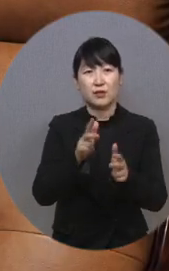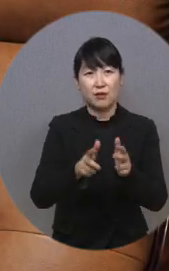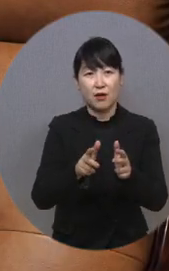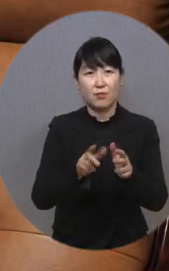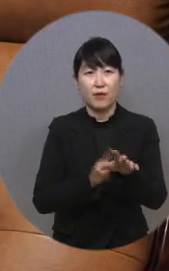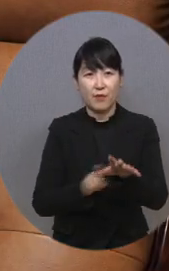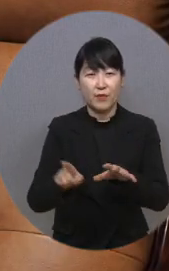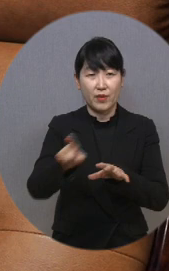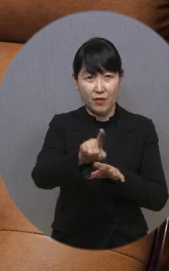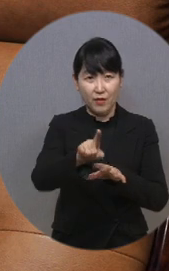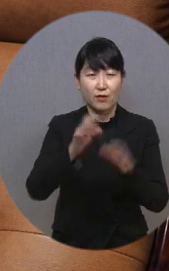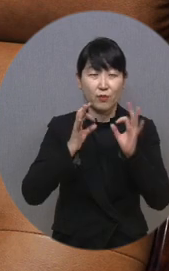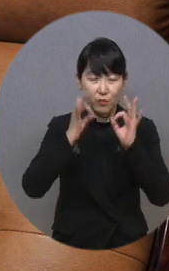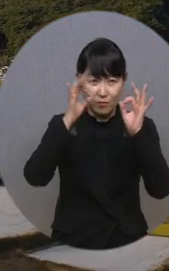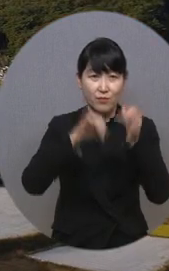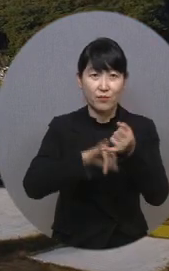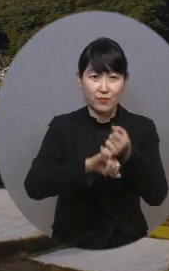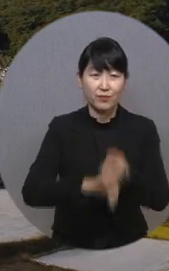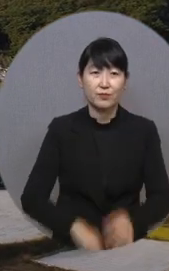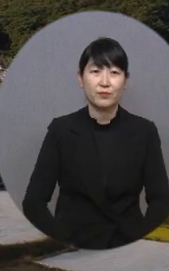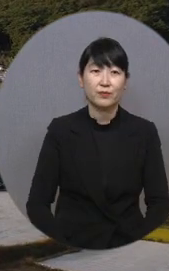한번 키워보고 싶습니다.